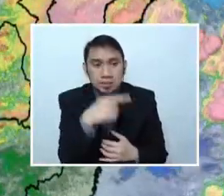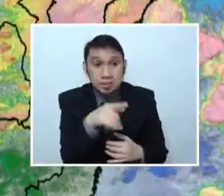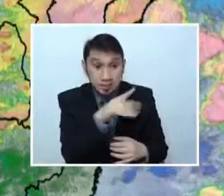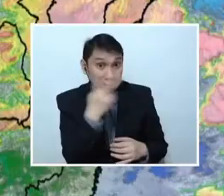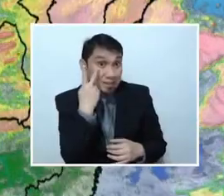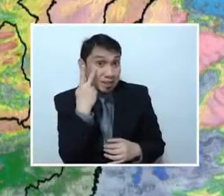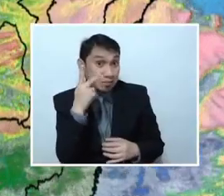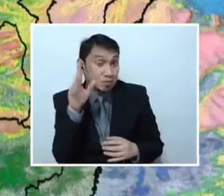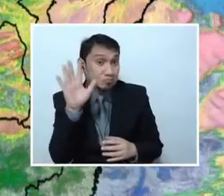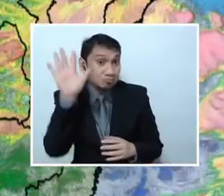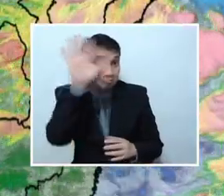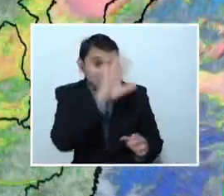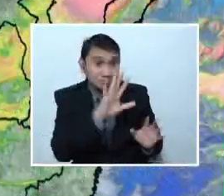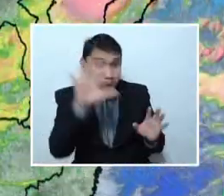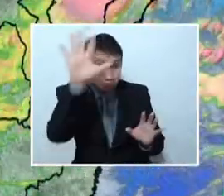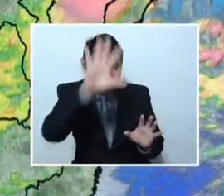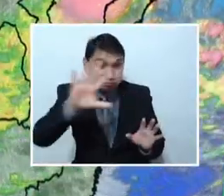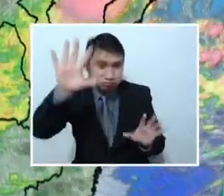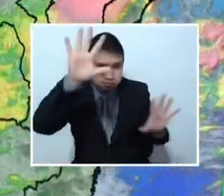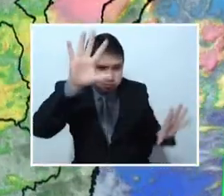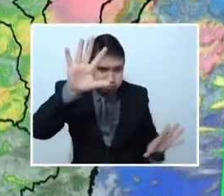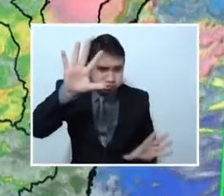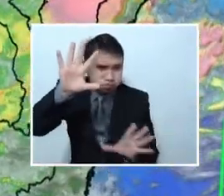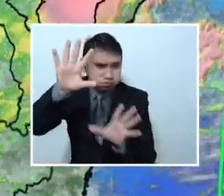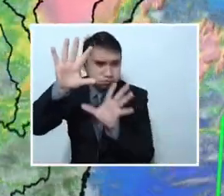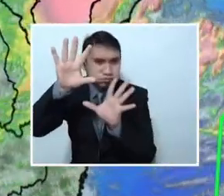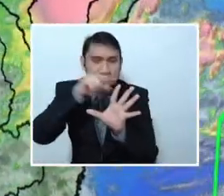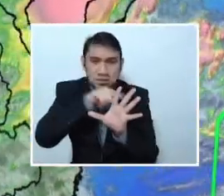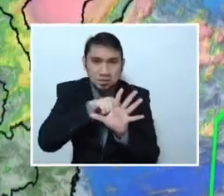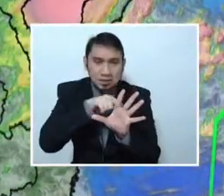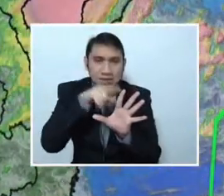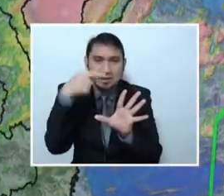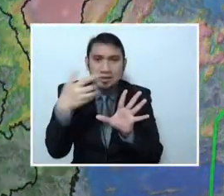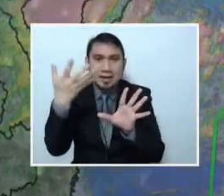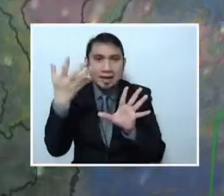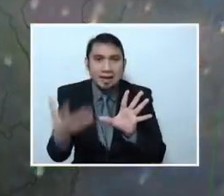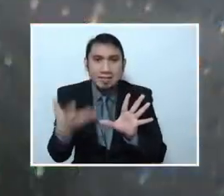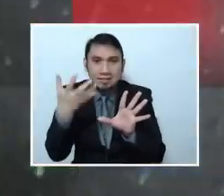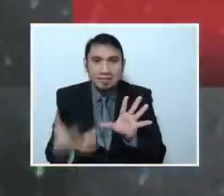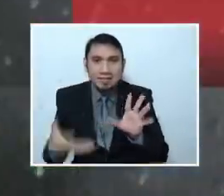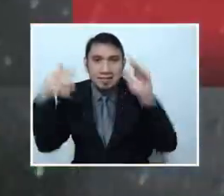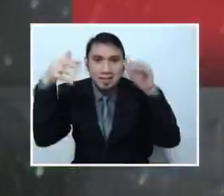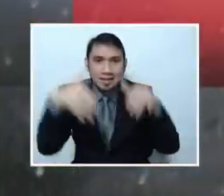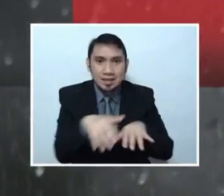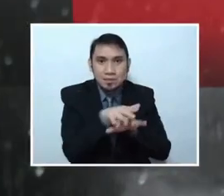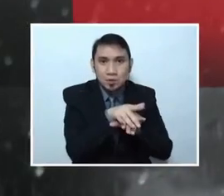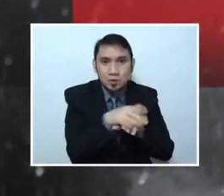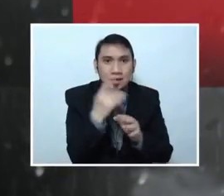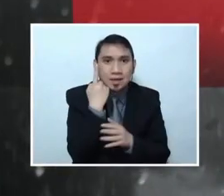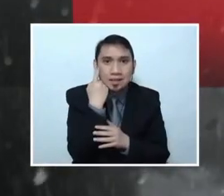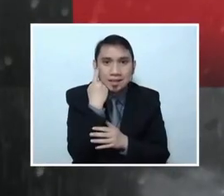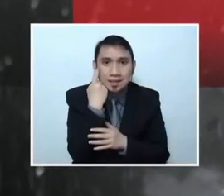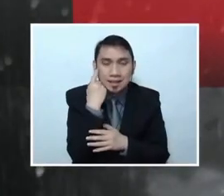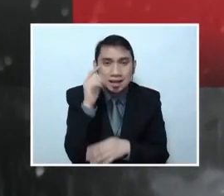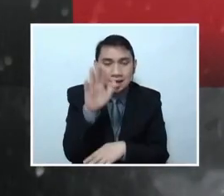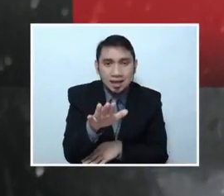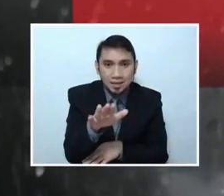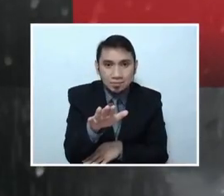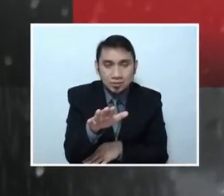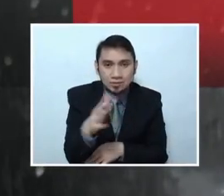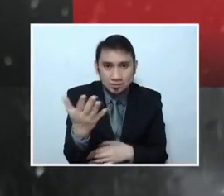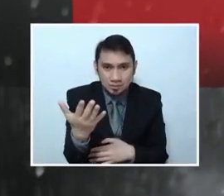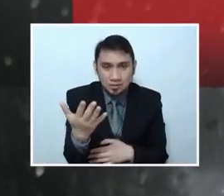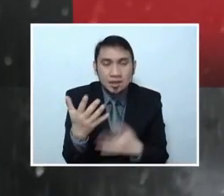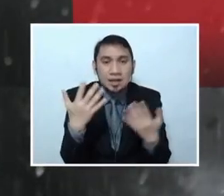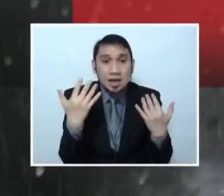pinapalakas ng Typhoon Fabian. Tinasa ng PAGASA ang red heavy rainfall warning sa Oriental Mindoro kaninang alas 5 ng hapon. Posible malubhang